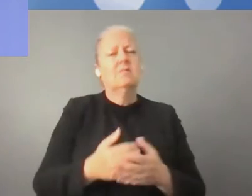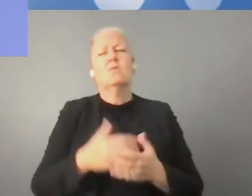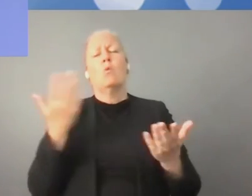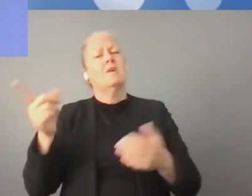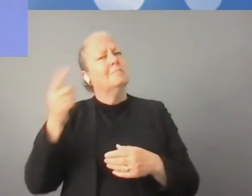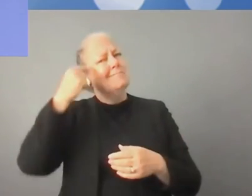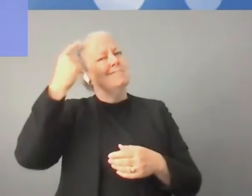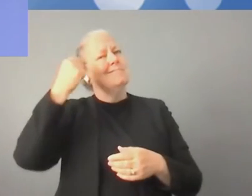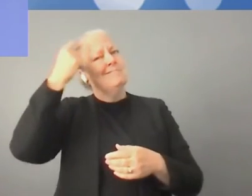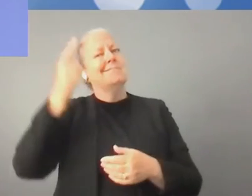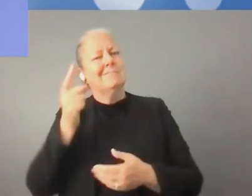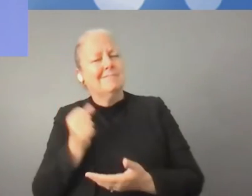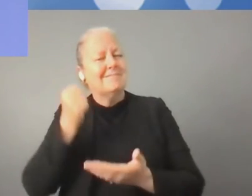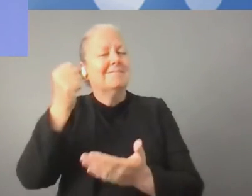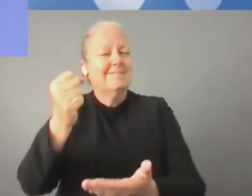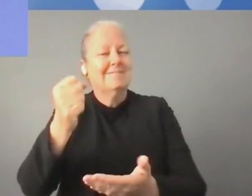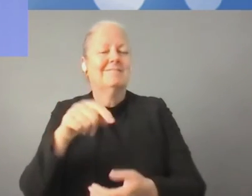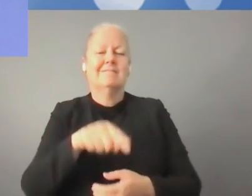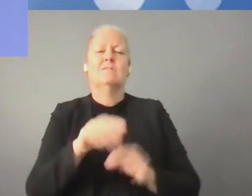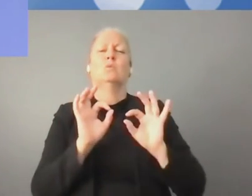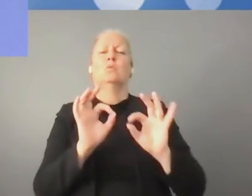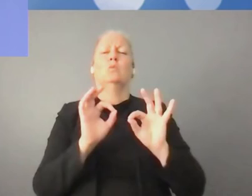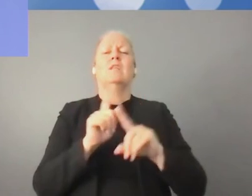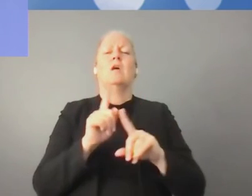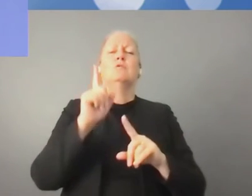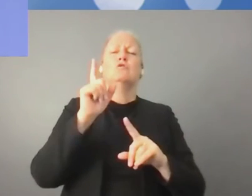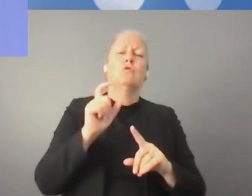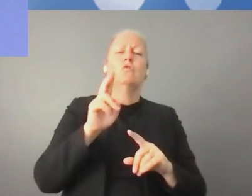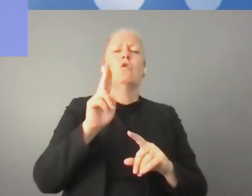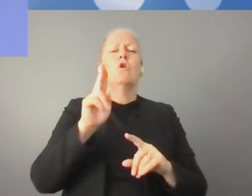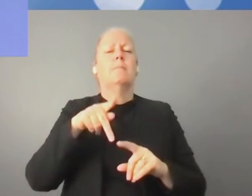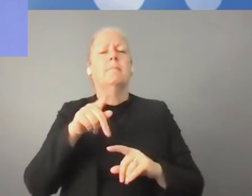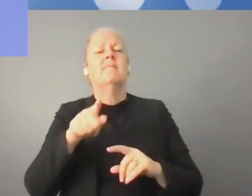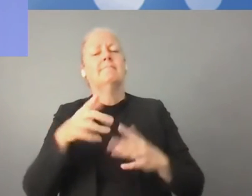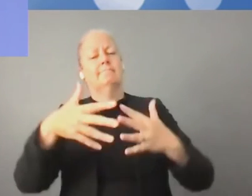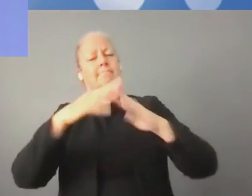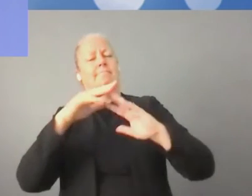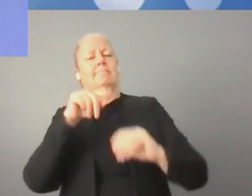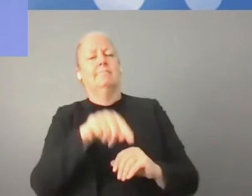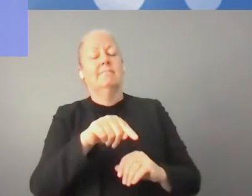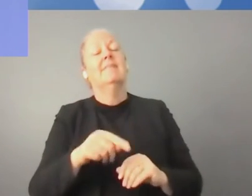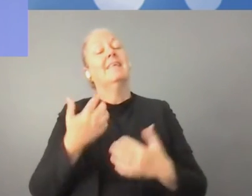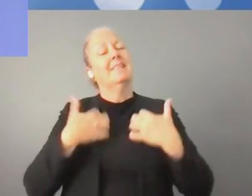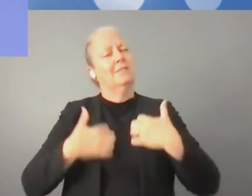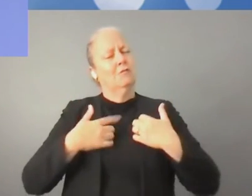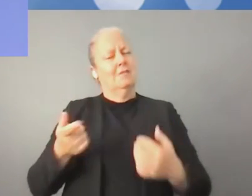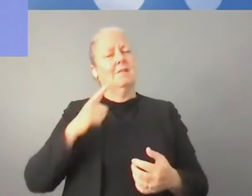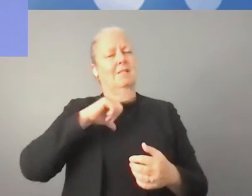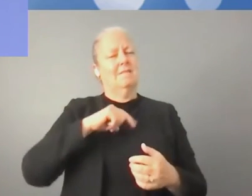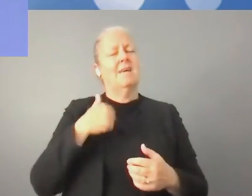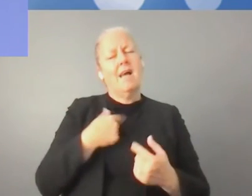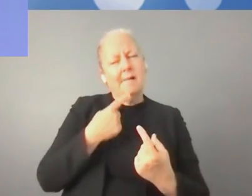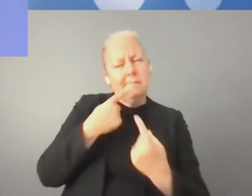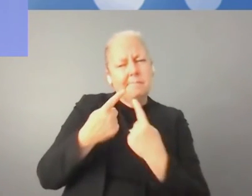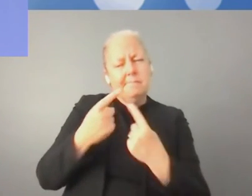действуют. Вы тут упомянули о капитале высокого риска, и в случае стартапов этого типа